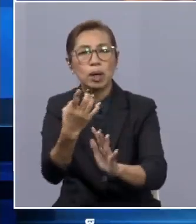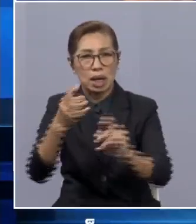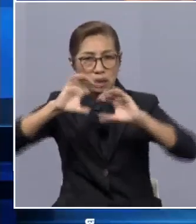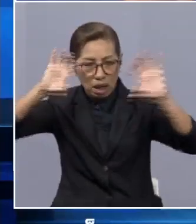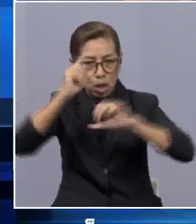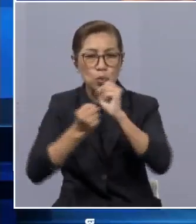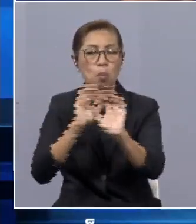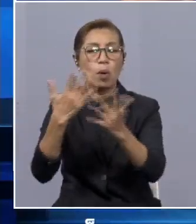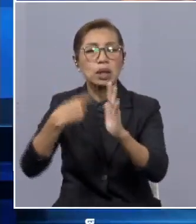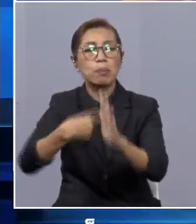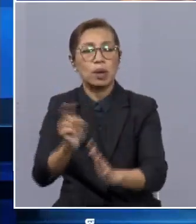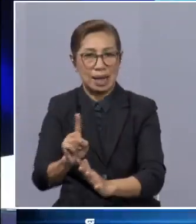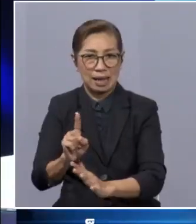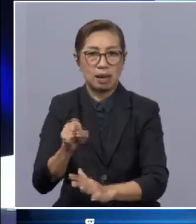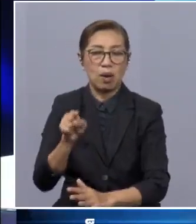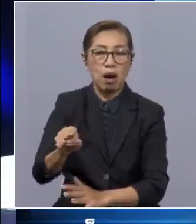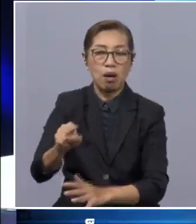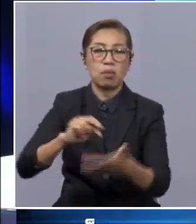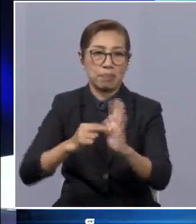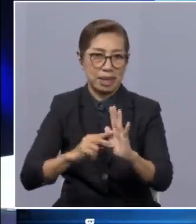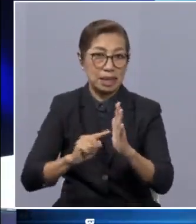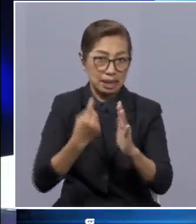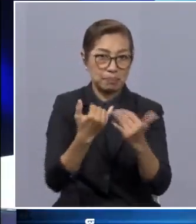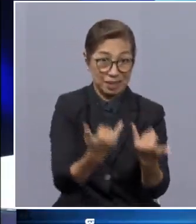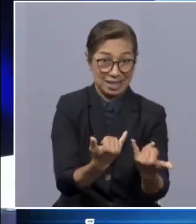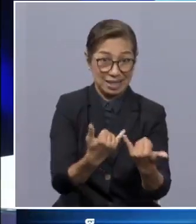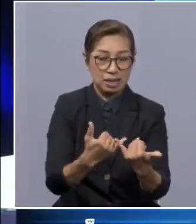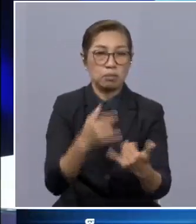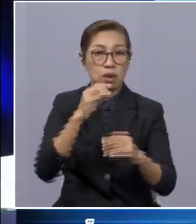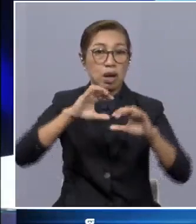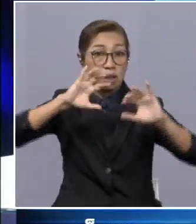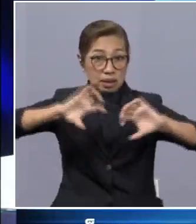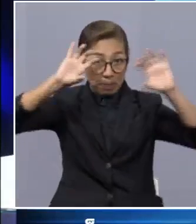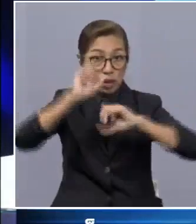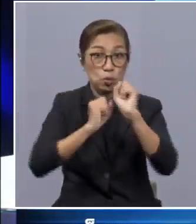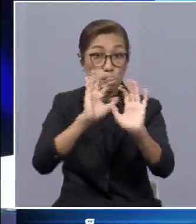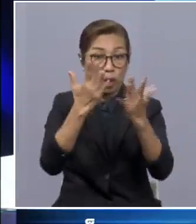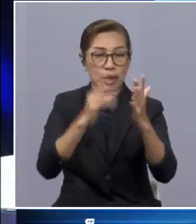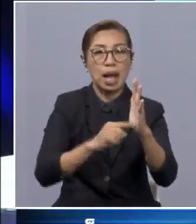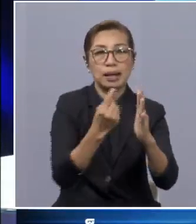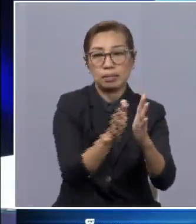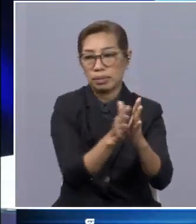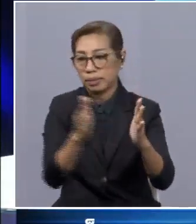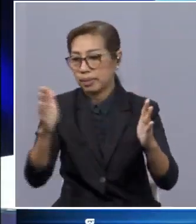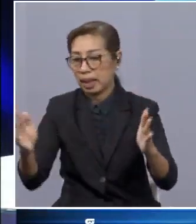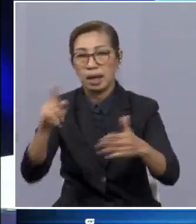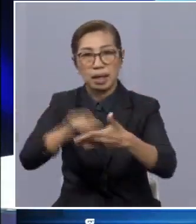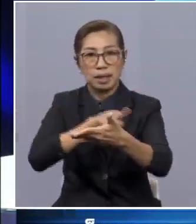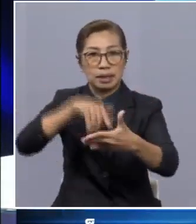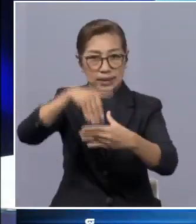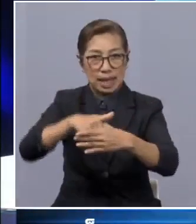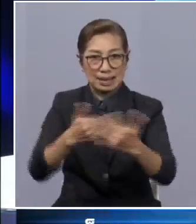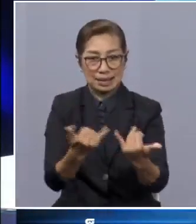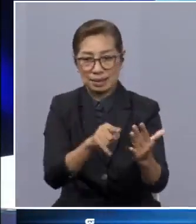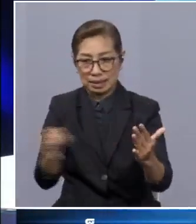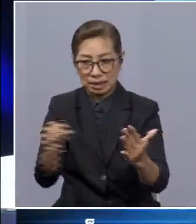ครับทีนี้ก็ถือว่าเป็นการนับหนึ่งเข้าสู่การเลือกตั้งแล้วเนี่ยนะครับโจทย์ใหญ่โจทย์สำคัญที่จะเกิดขึ้นในอนาคตกับรัฐบาลชุดใหม่